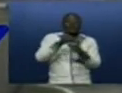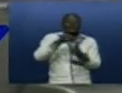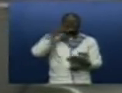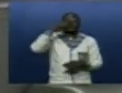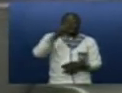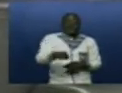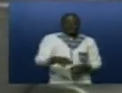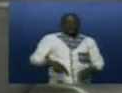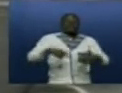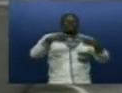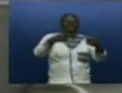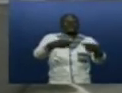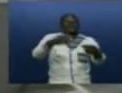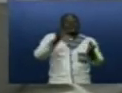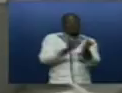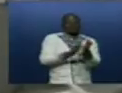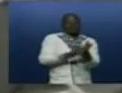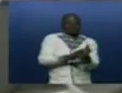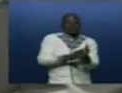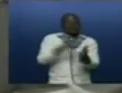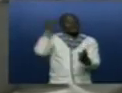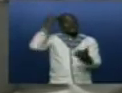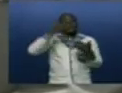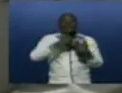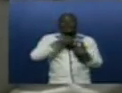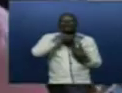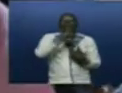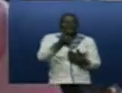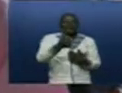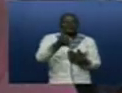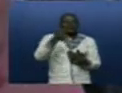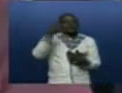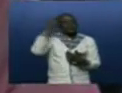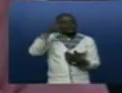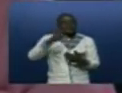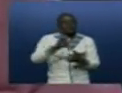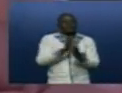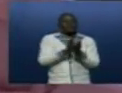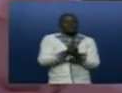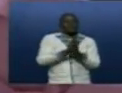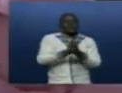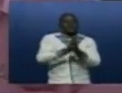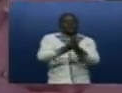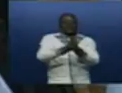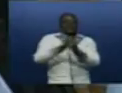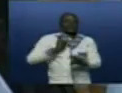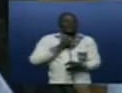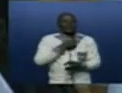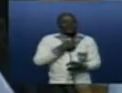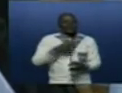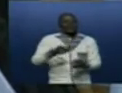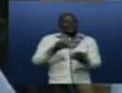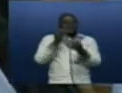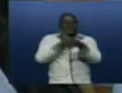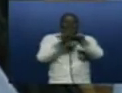à l'école et qu'il n'y avait pas de barque, nous étions obligés de porter les plats de